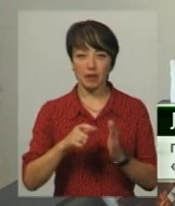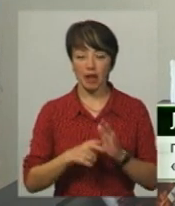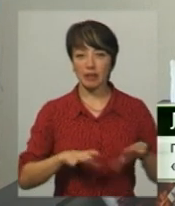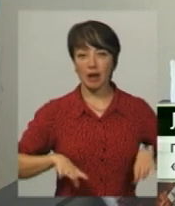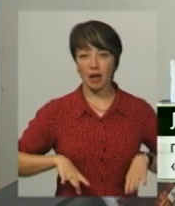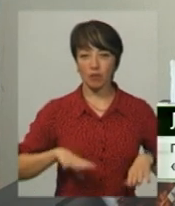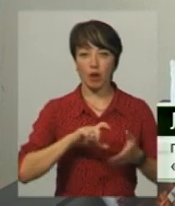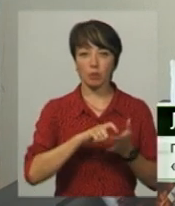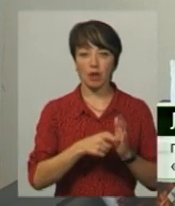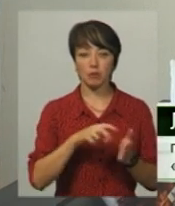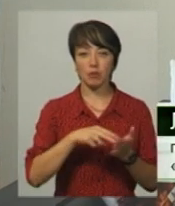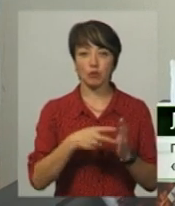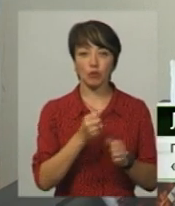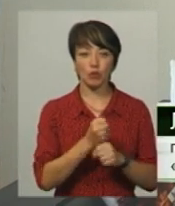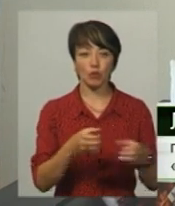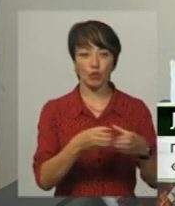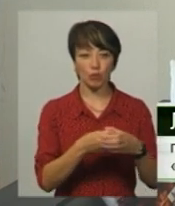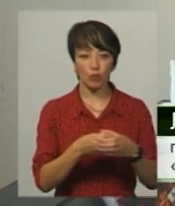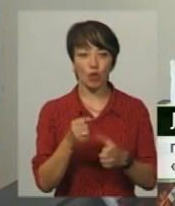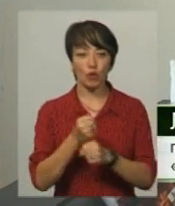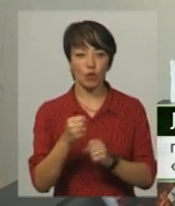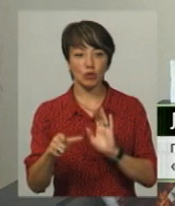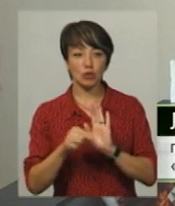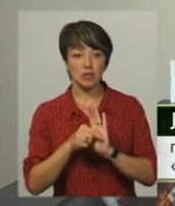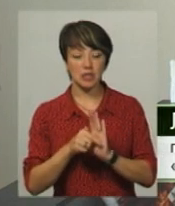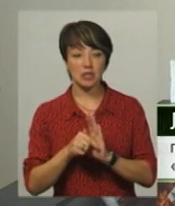роботу в групах, роботу з